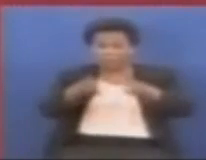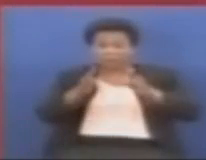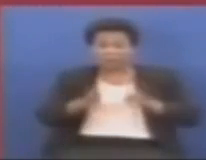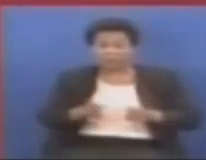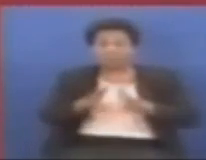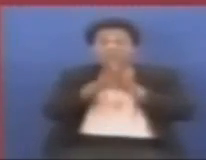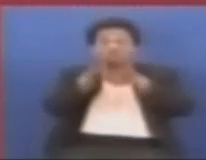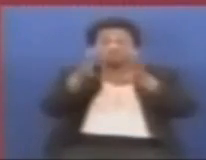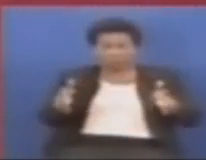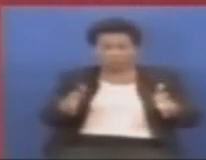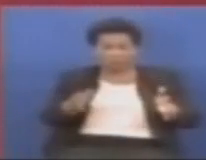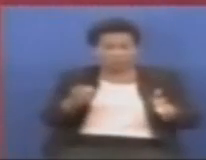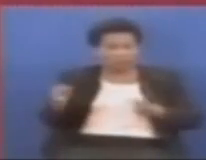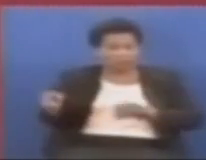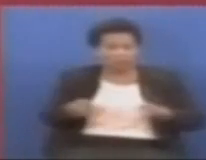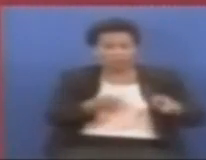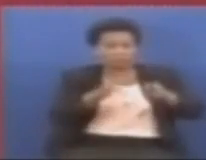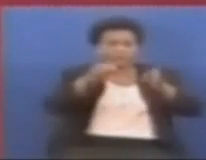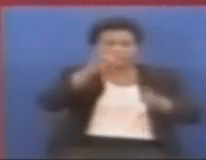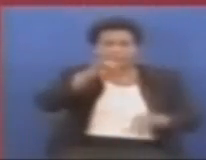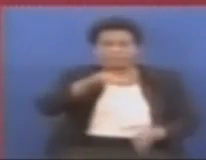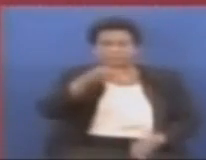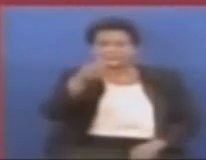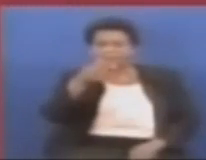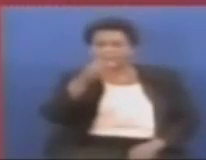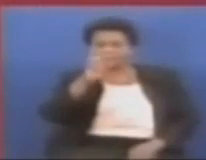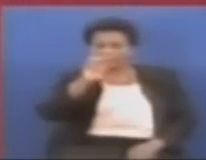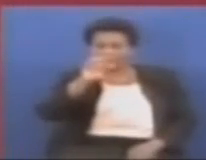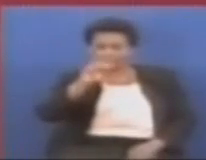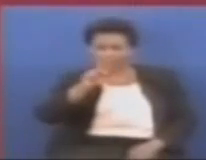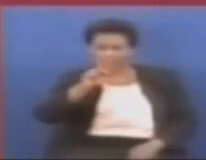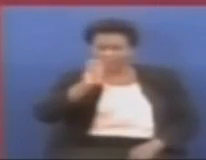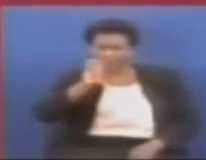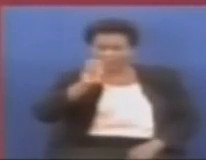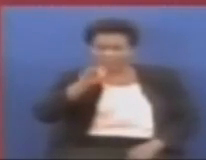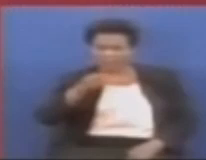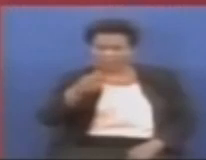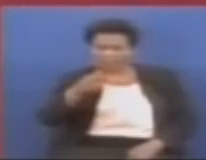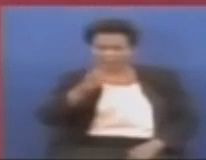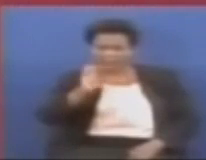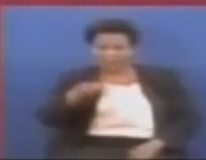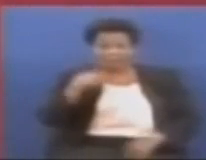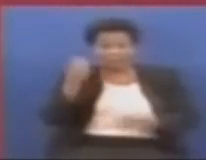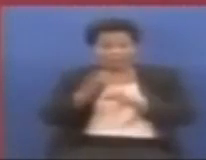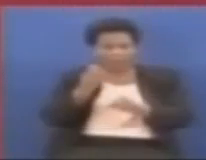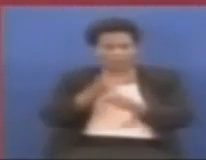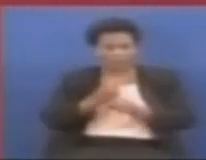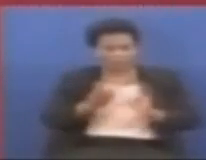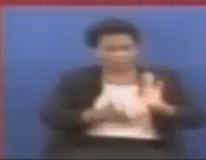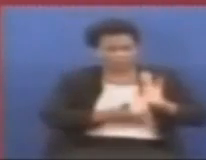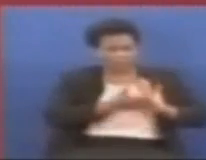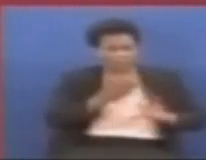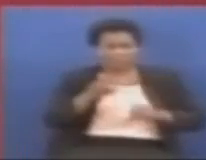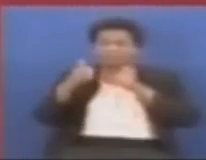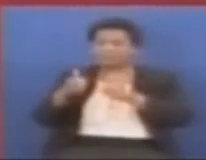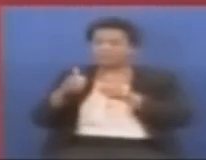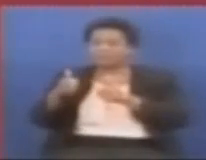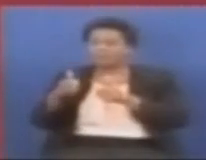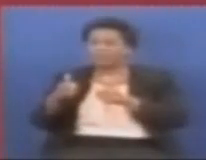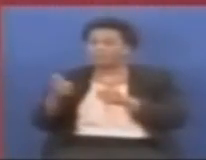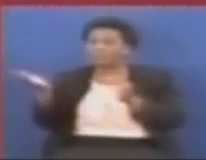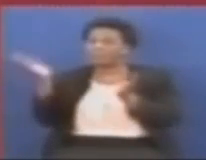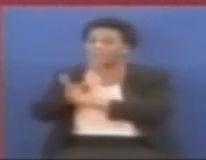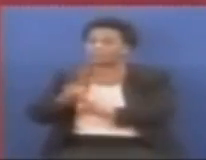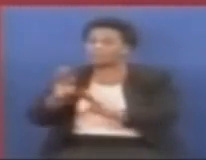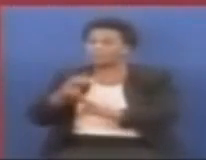miwili katika mto Mtekente. Kazi ya ujenzi imeanza na inatarajiwa kukamilika mwezi Agosti 2019. Aidha, katika